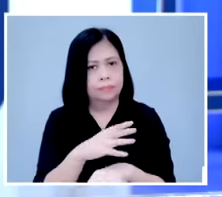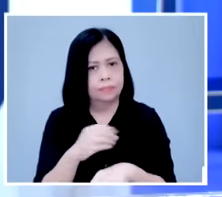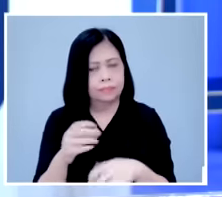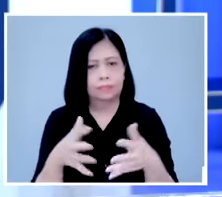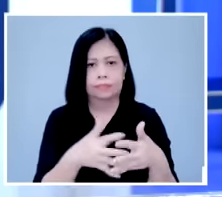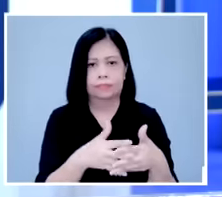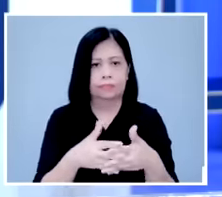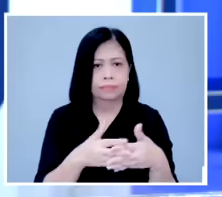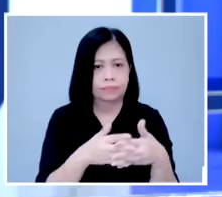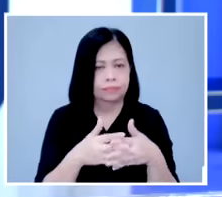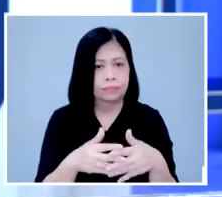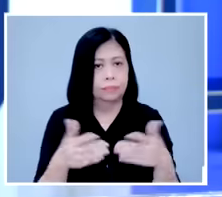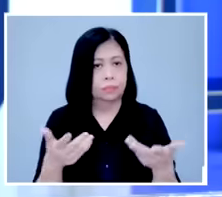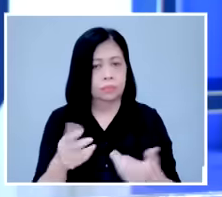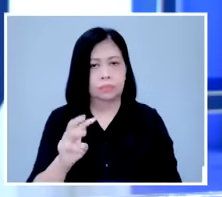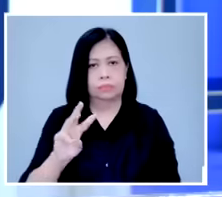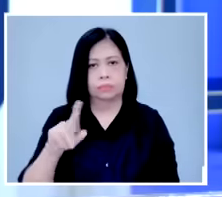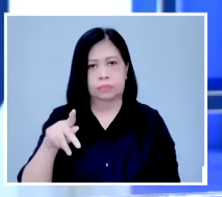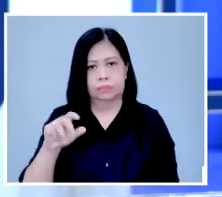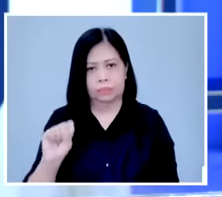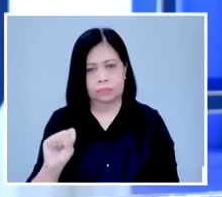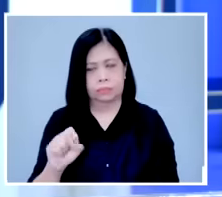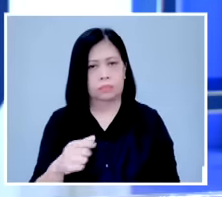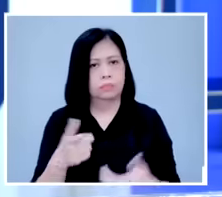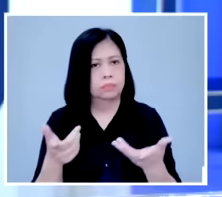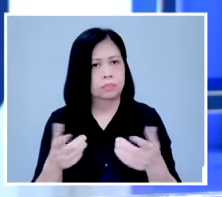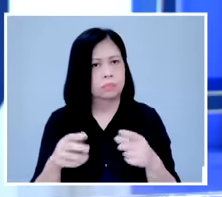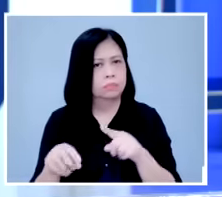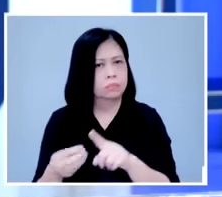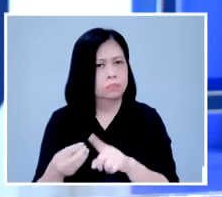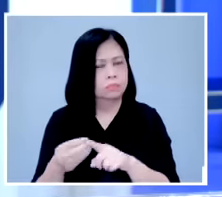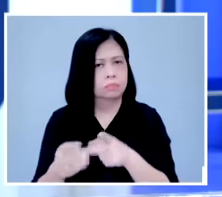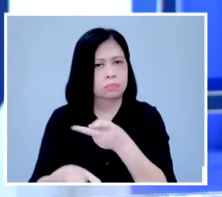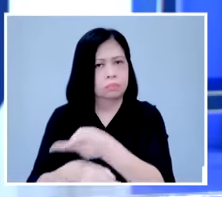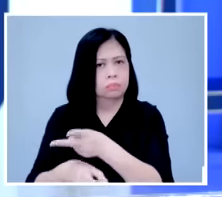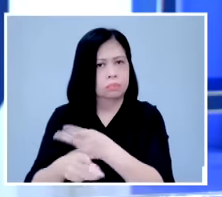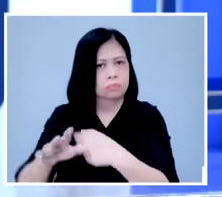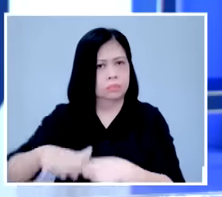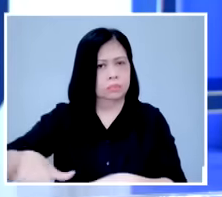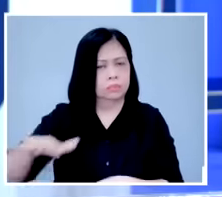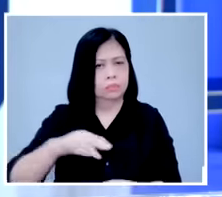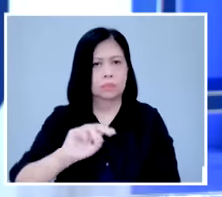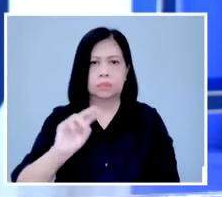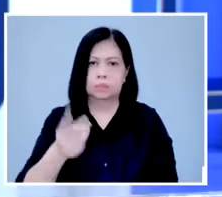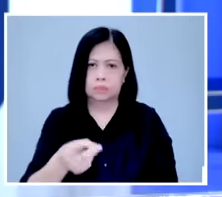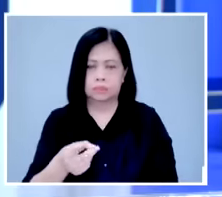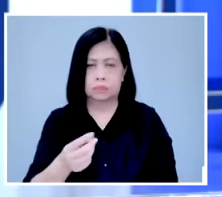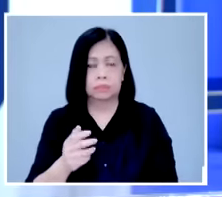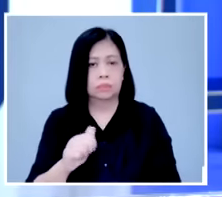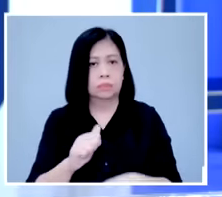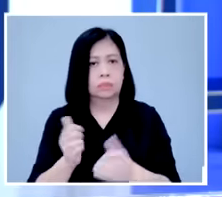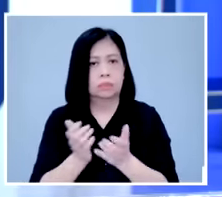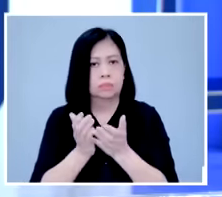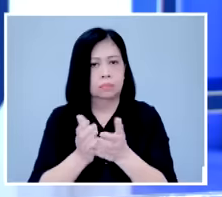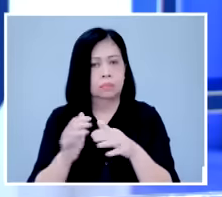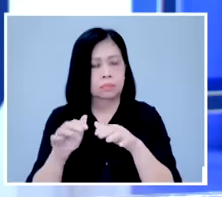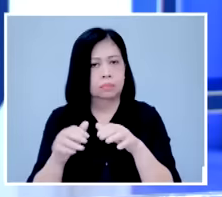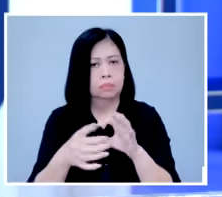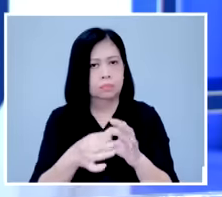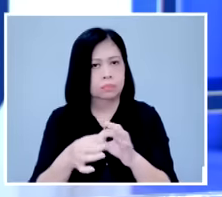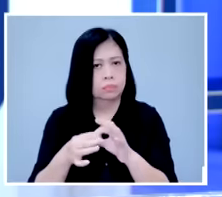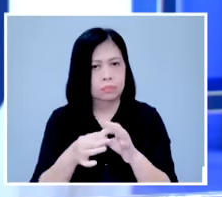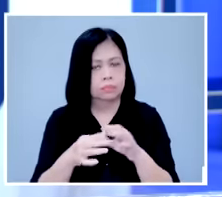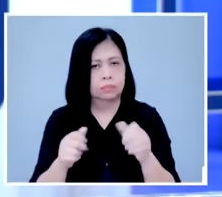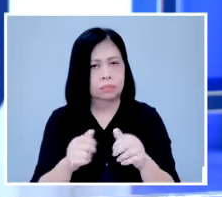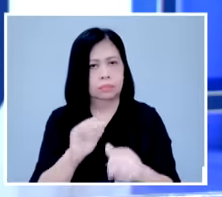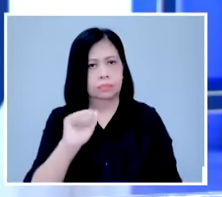Amerika sa West Philippine Sea. Kaugnay ang pagpapatrolya sa ikalawang Maritime Cooperative Activity ng